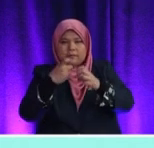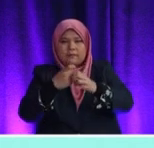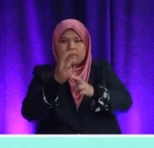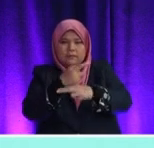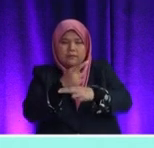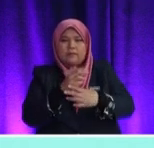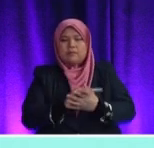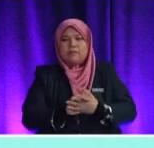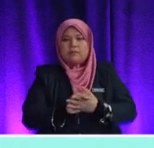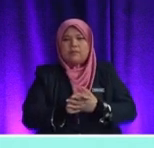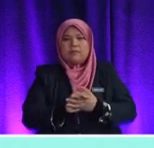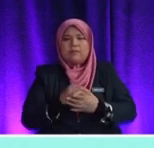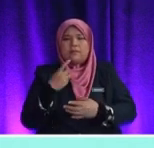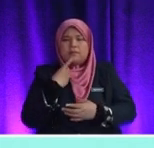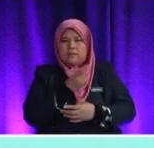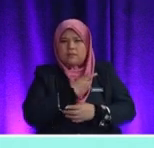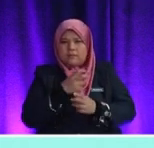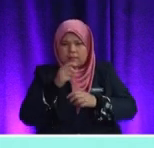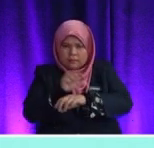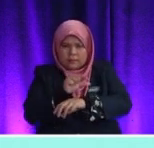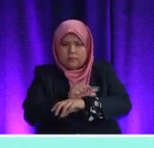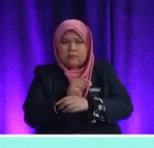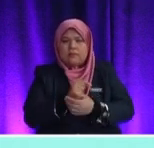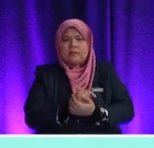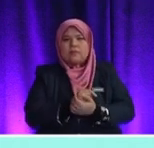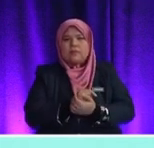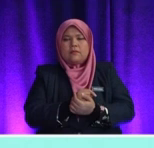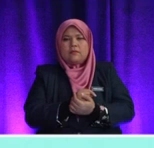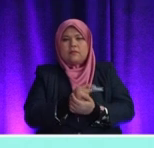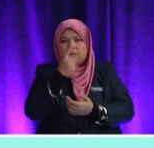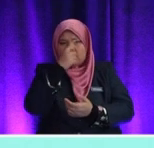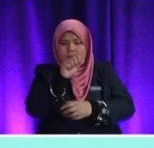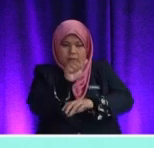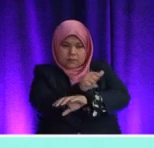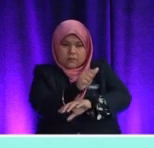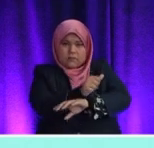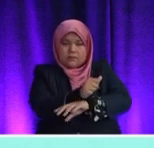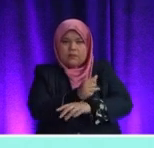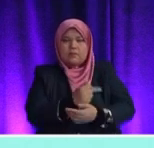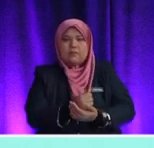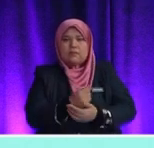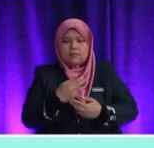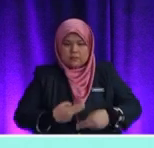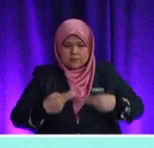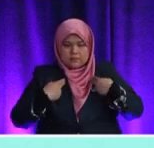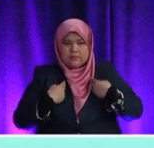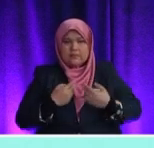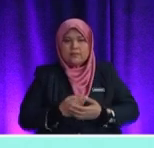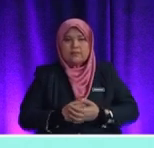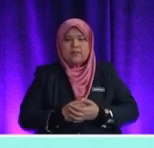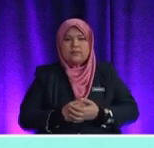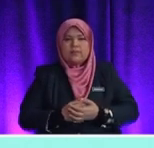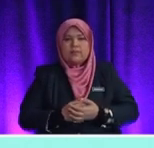dapatkan yang kita gunakan dalam kehidupan kita contoh macam untuk Citeureup kyyy Semua kita gunakan cuprum